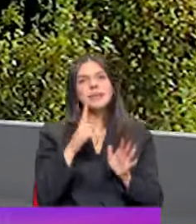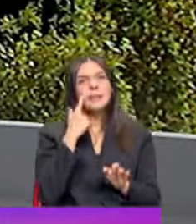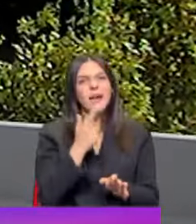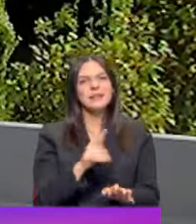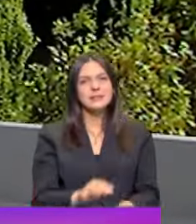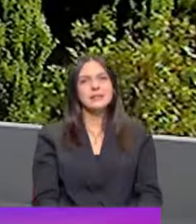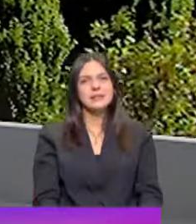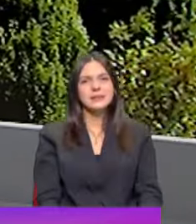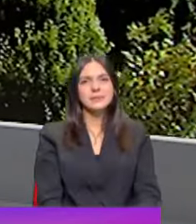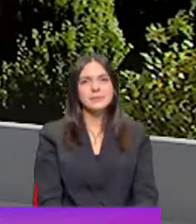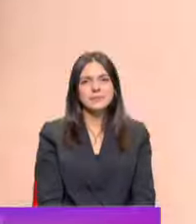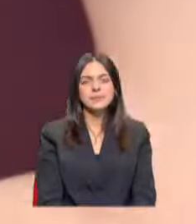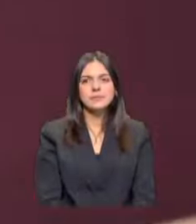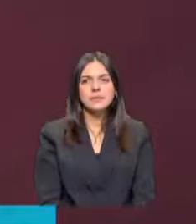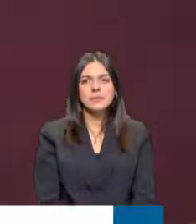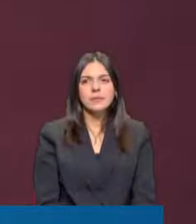bakarsanız.